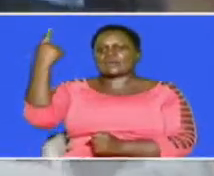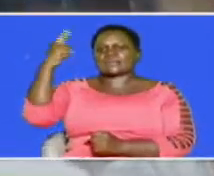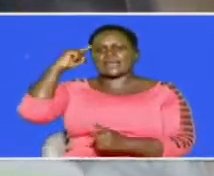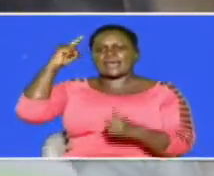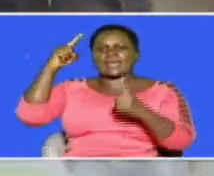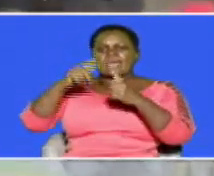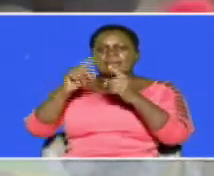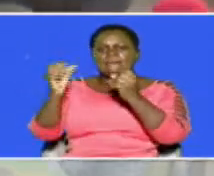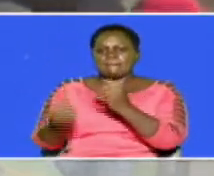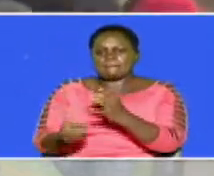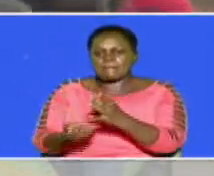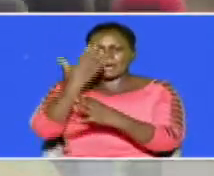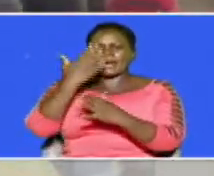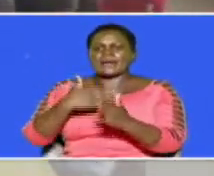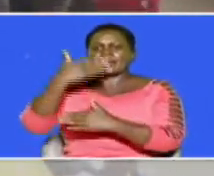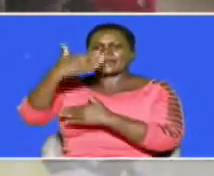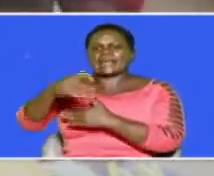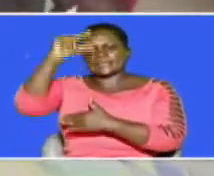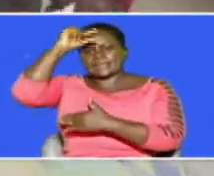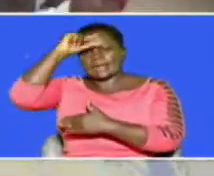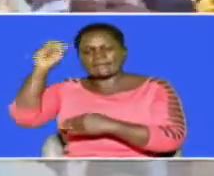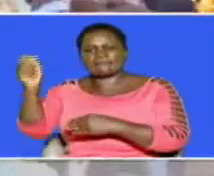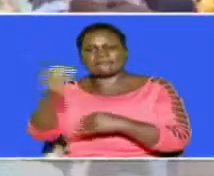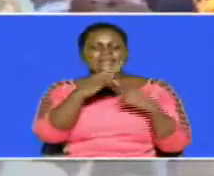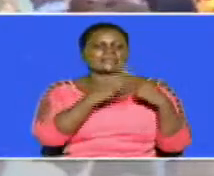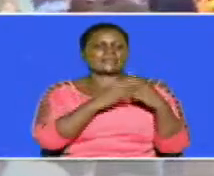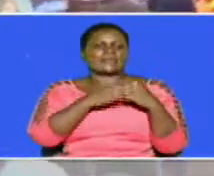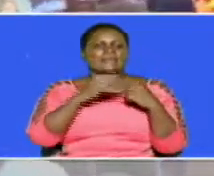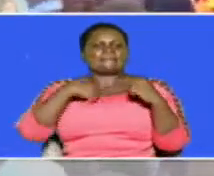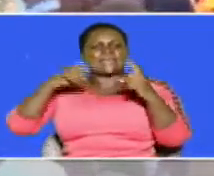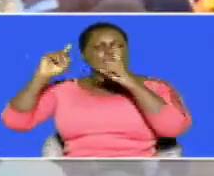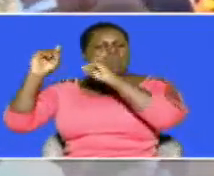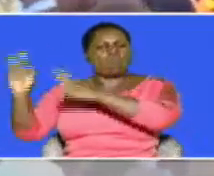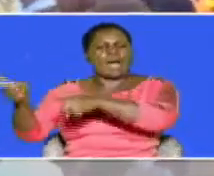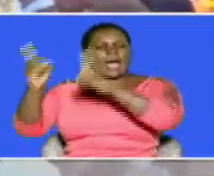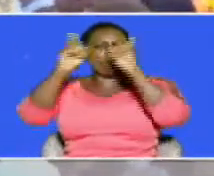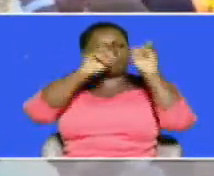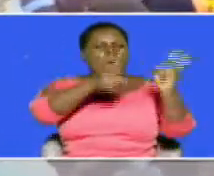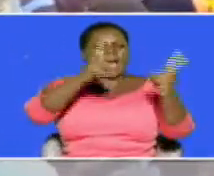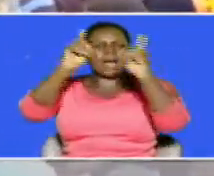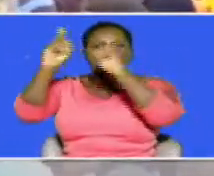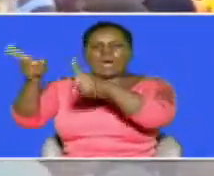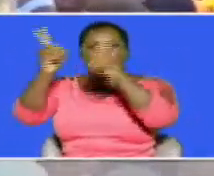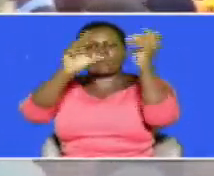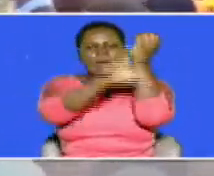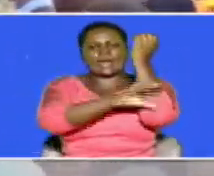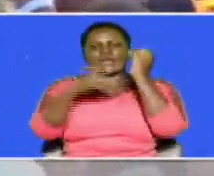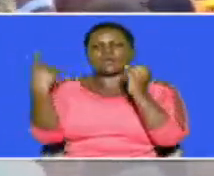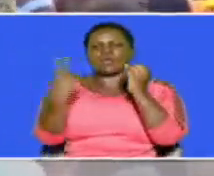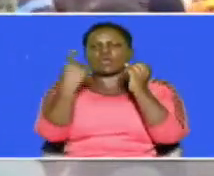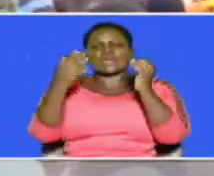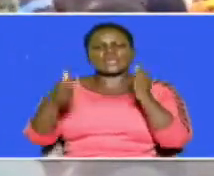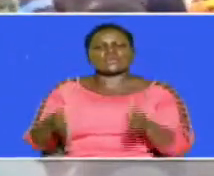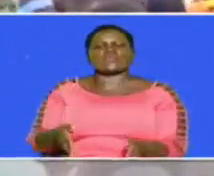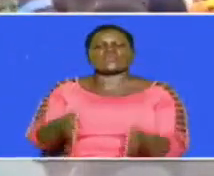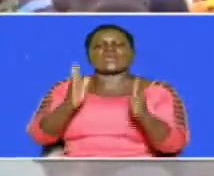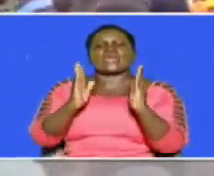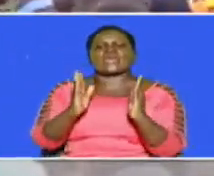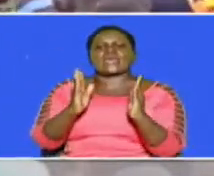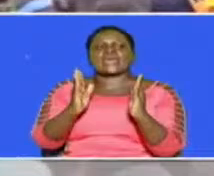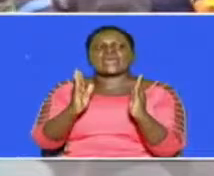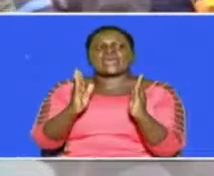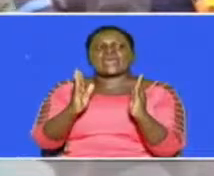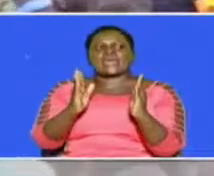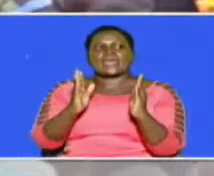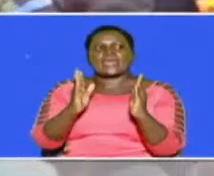aspirations of forming the next government come August 9. Mezunguka Kenya mzima, hakuna njia yoyote, Uhuru